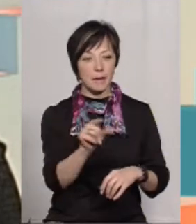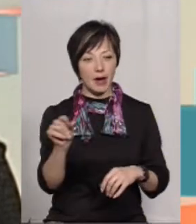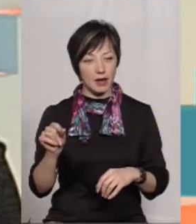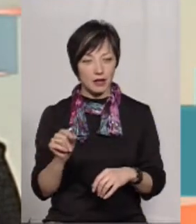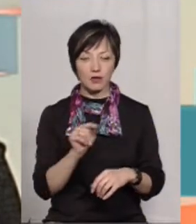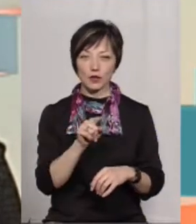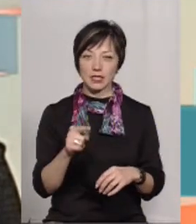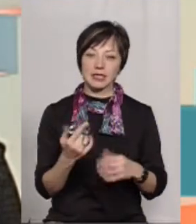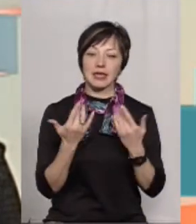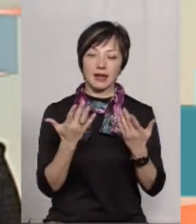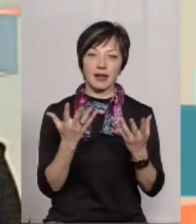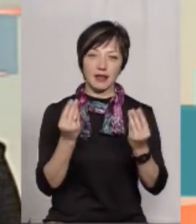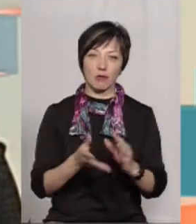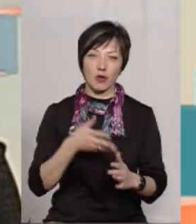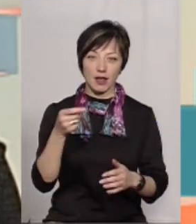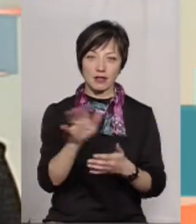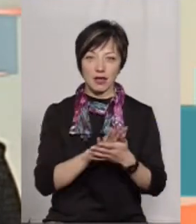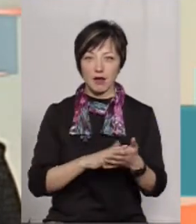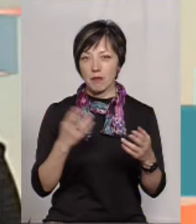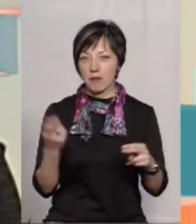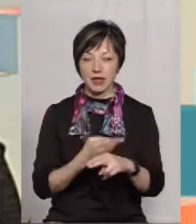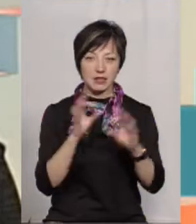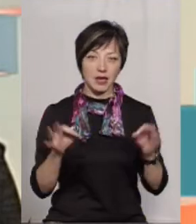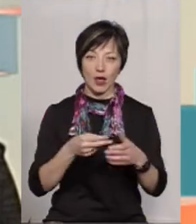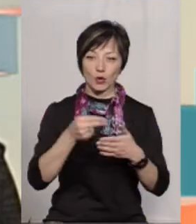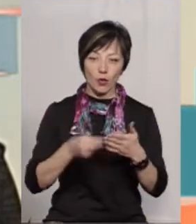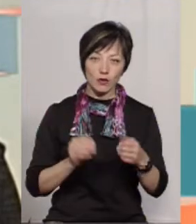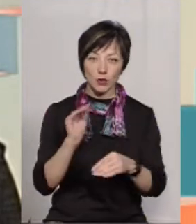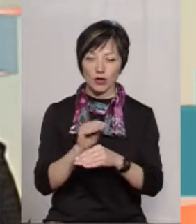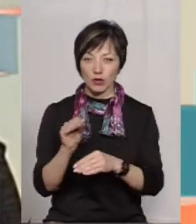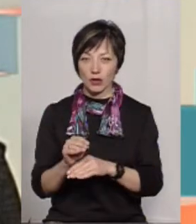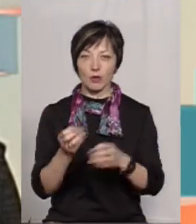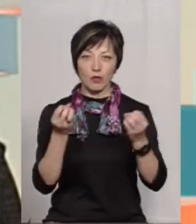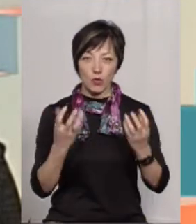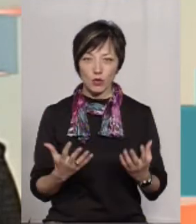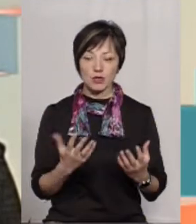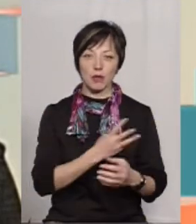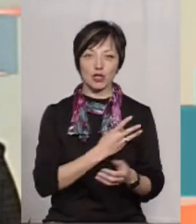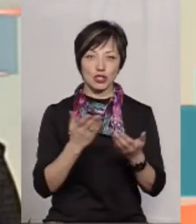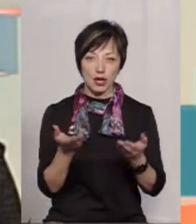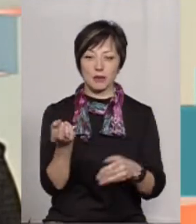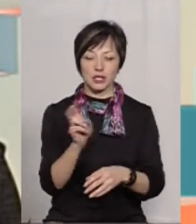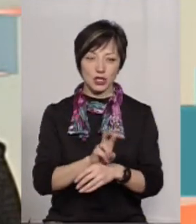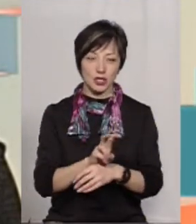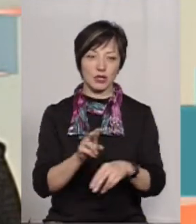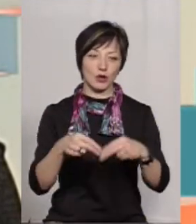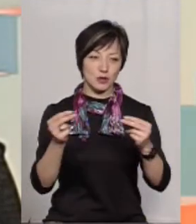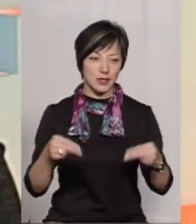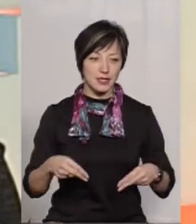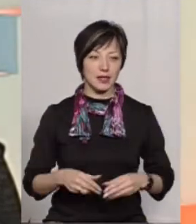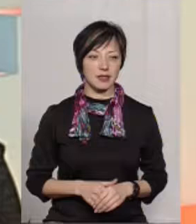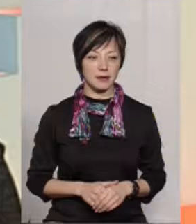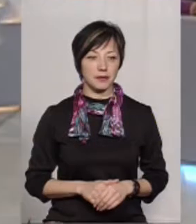вони безпосередньо за пару днів подали заяву і без ніяких довідок додаткових, просто їх бажання, вони прийшли і